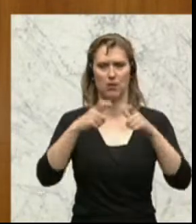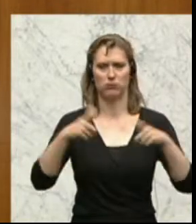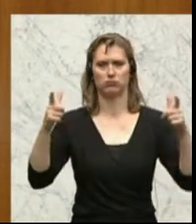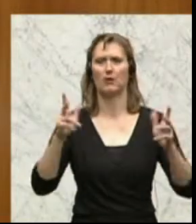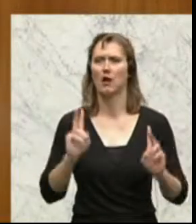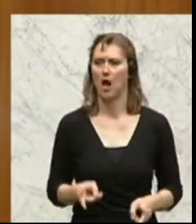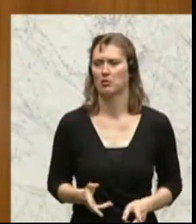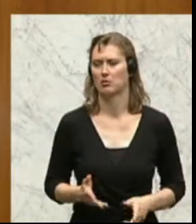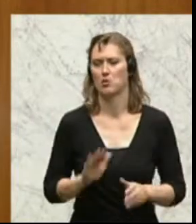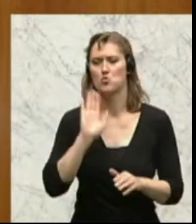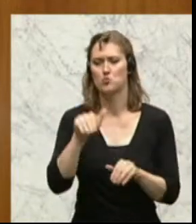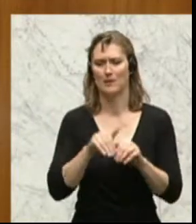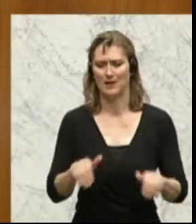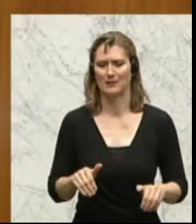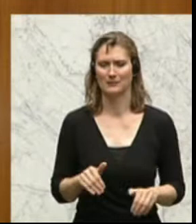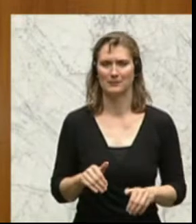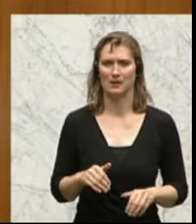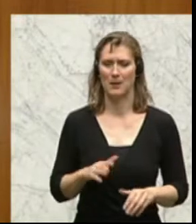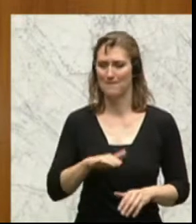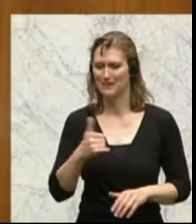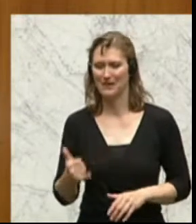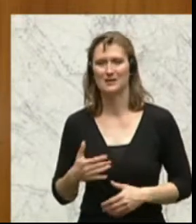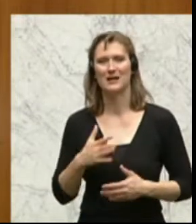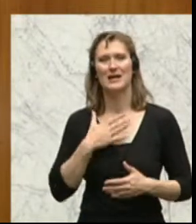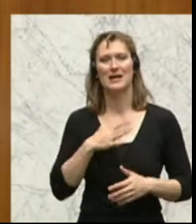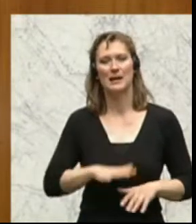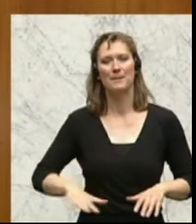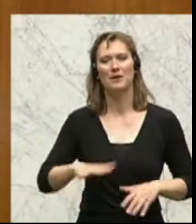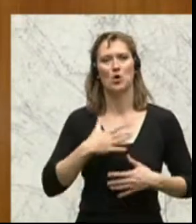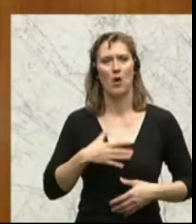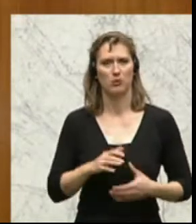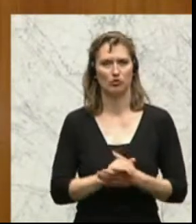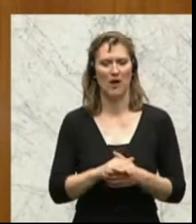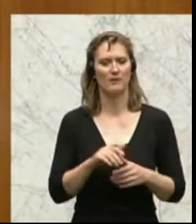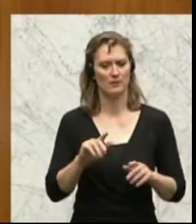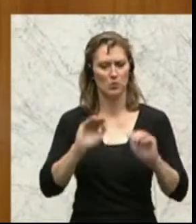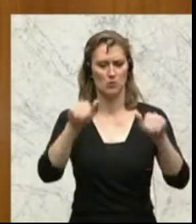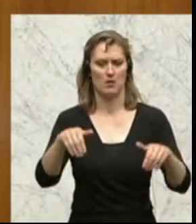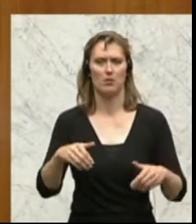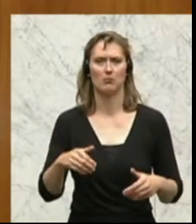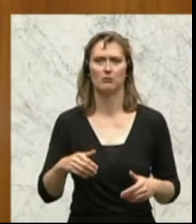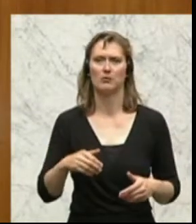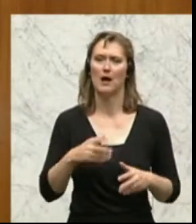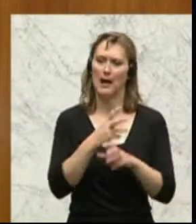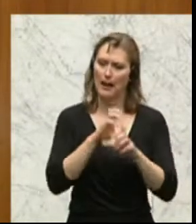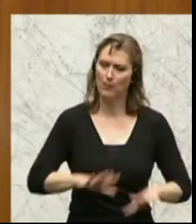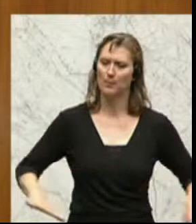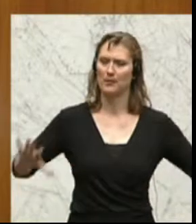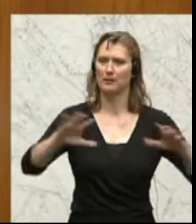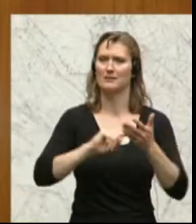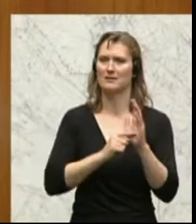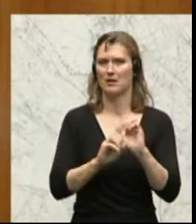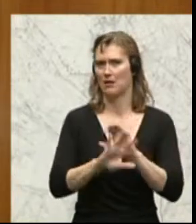Grenzen der einzelnen Gebietskörperschaften hinaus das Förderwesen der Republik einheitlich darzustellen. Sie ist damit